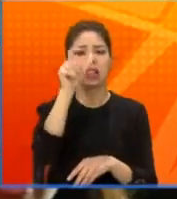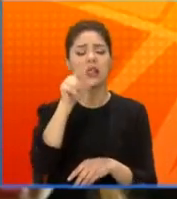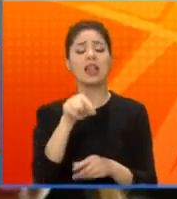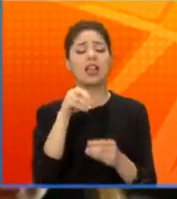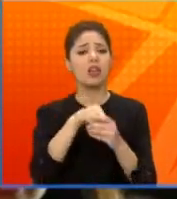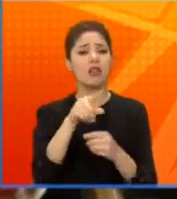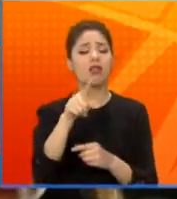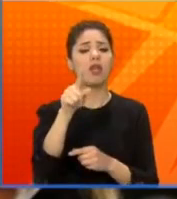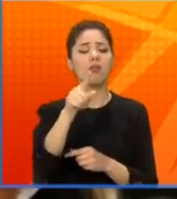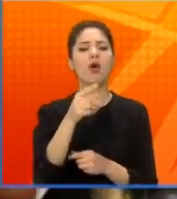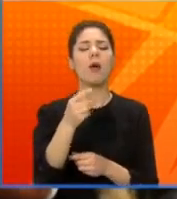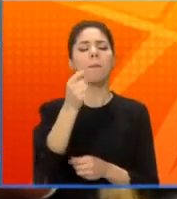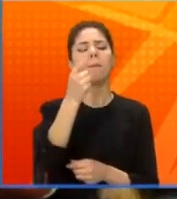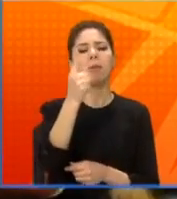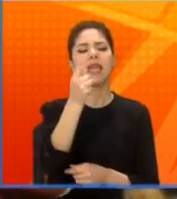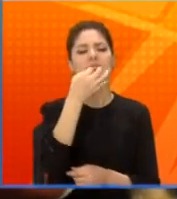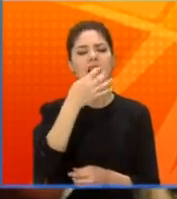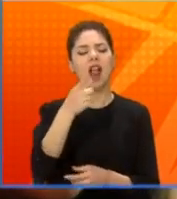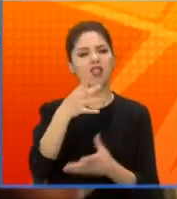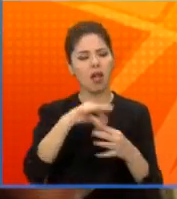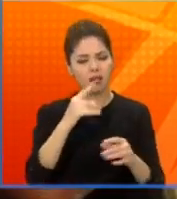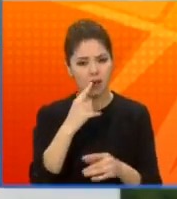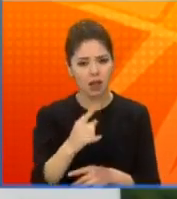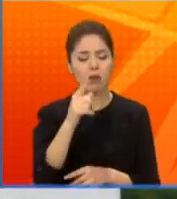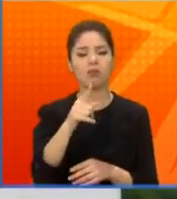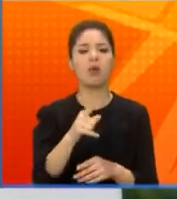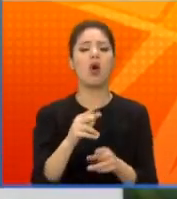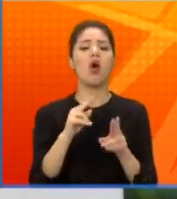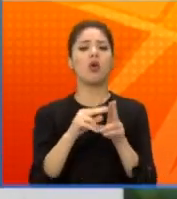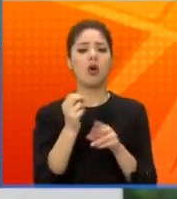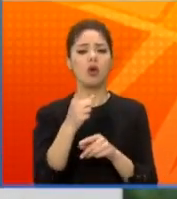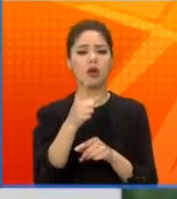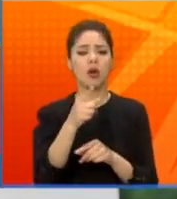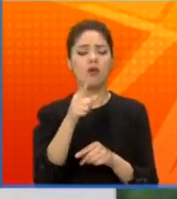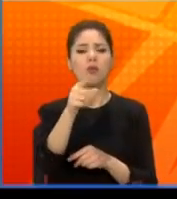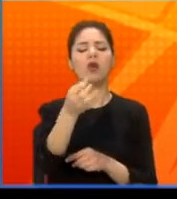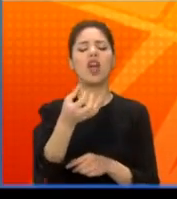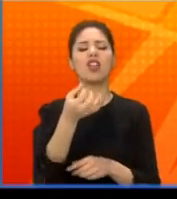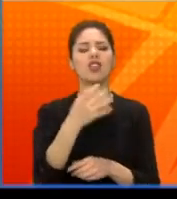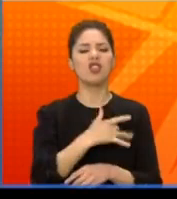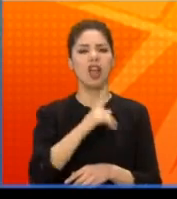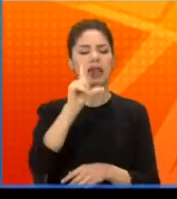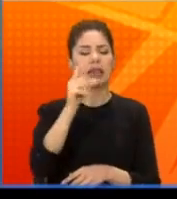bir ilaç geliştirdiklerini öne sürdü ve Covid Organics adındaki o ilacı canlı yayında içerek tanıttı.